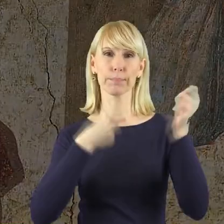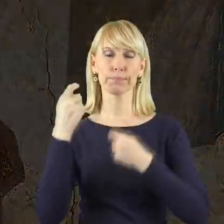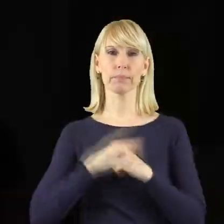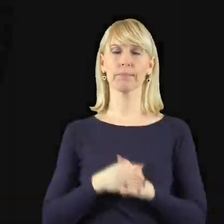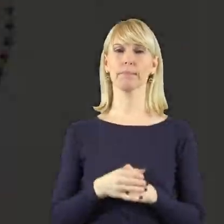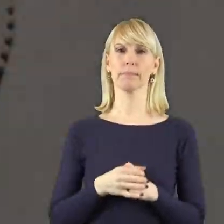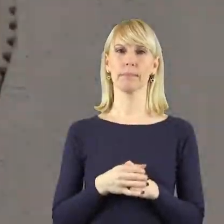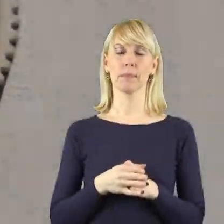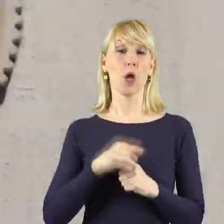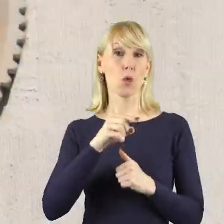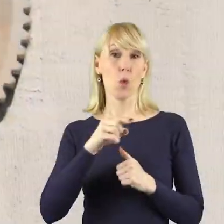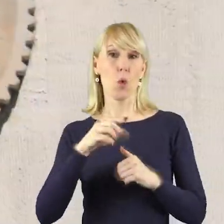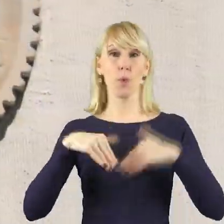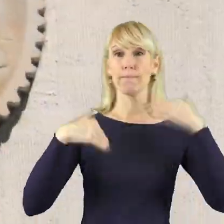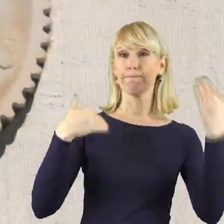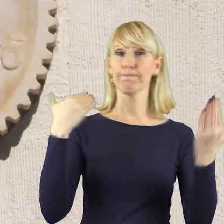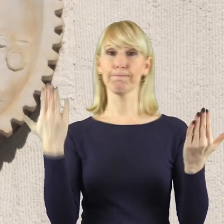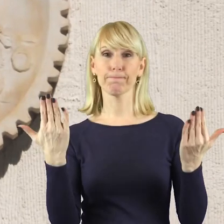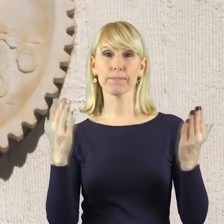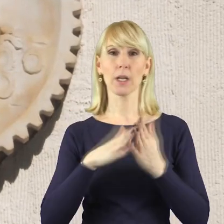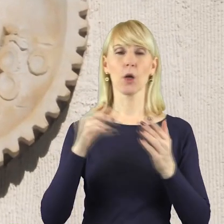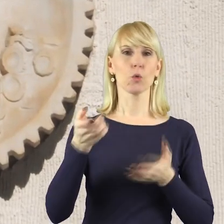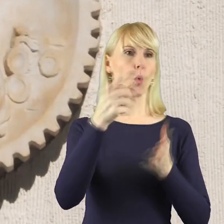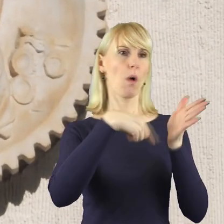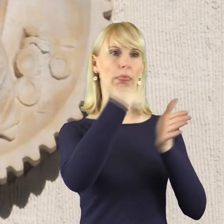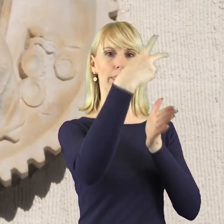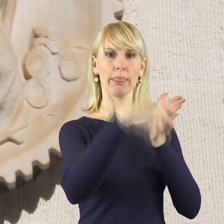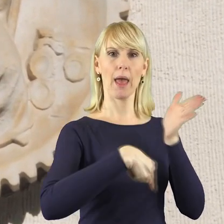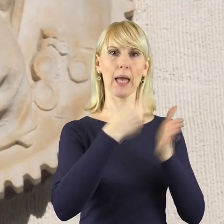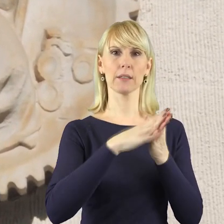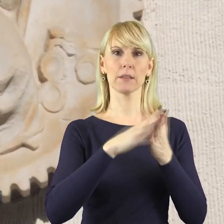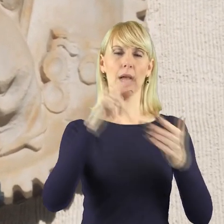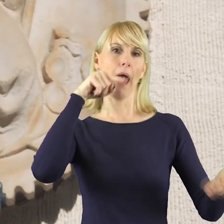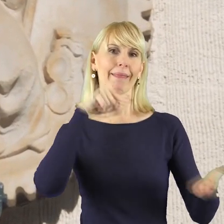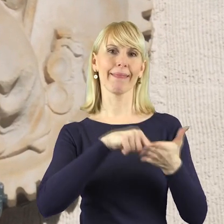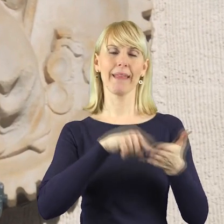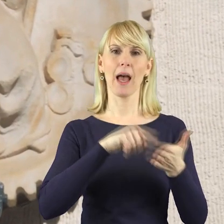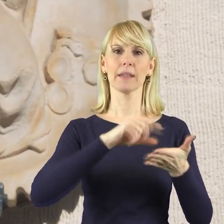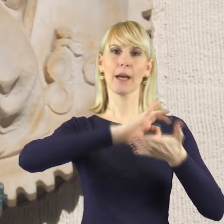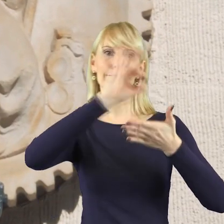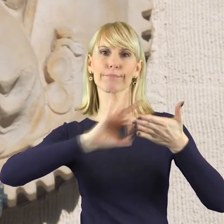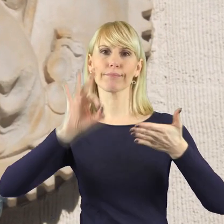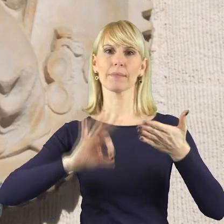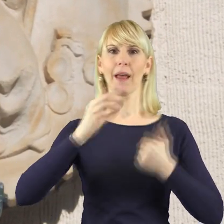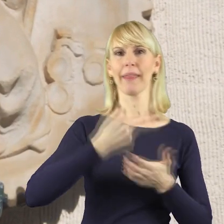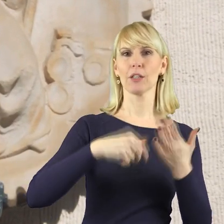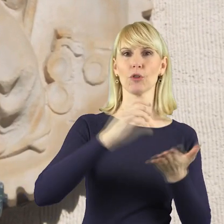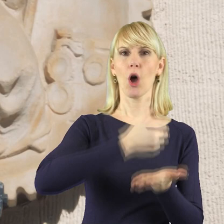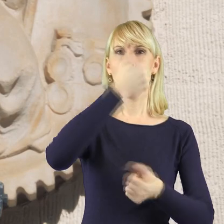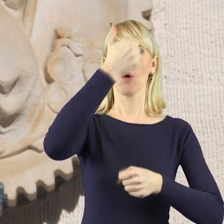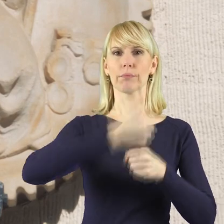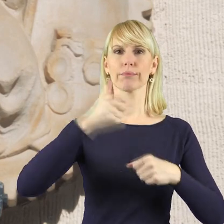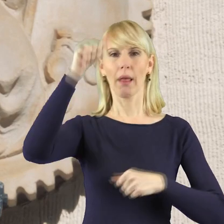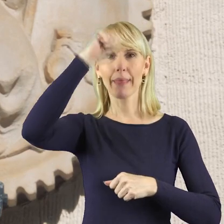handlu. Po lewej stronie postaci widać tarczę z datą oraz zapisane cyrylicą inicjały Nestora rodu,